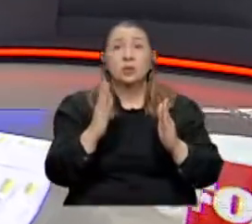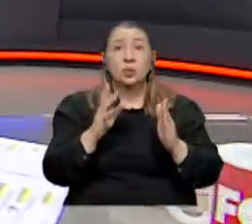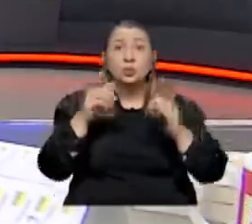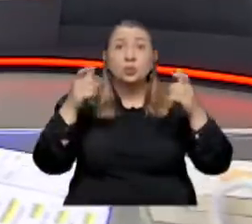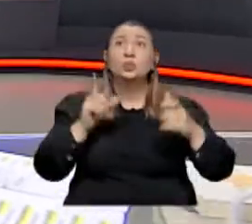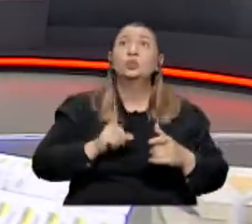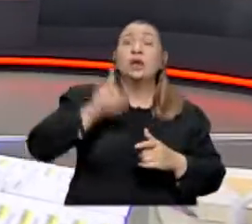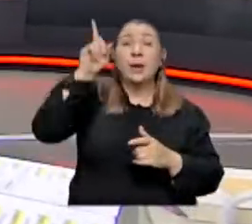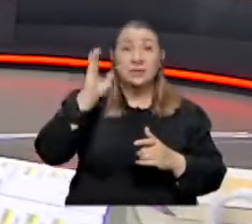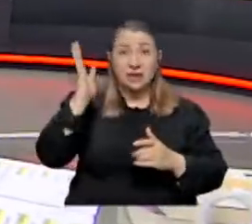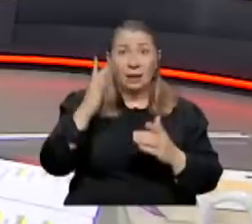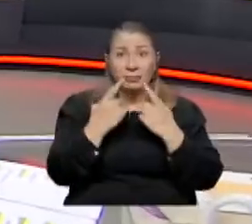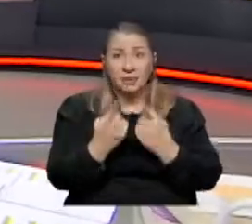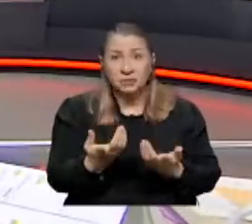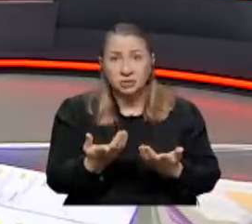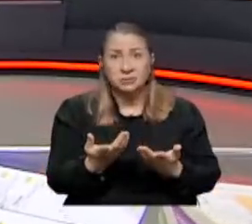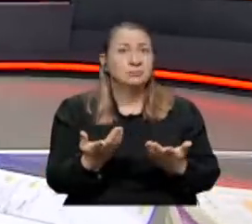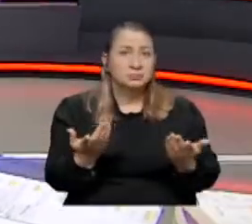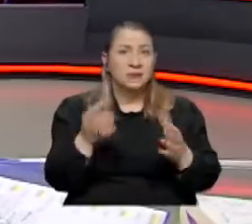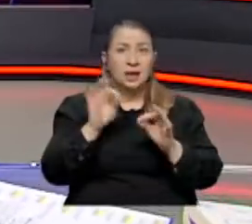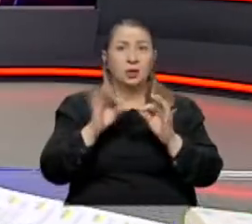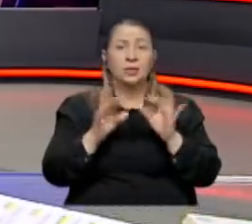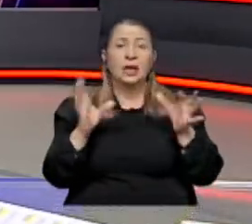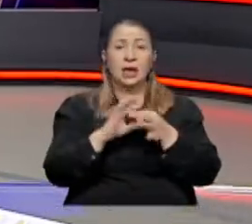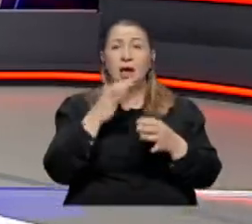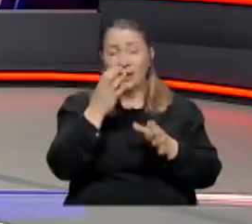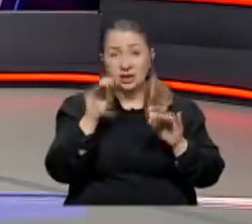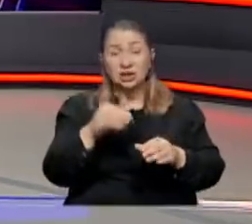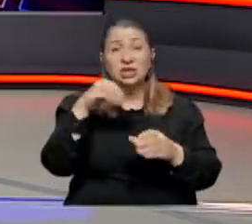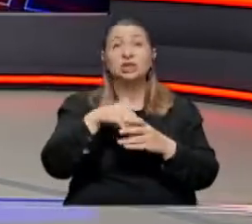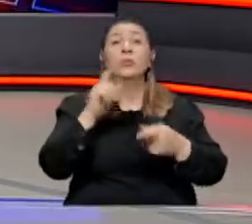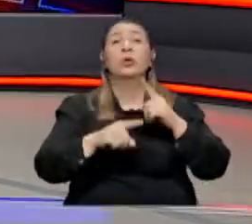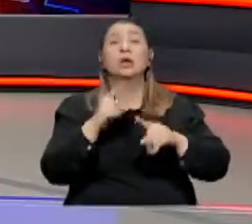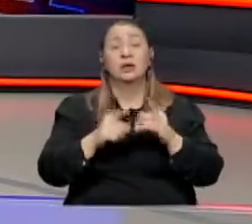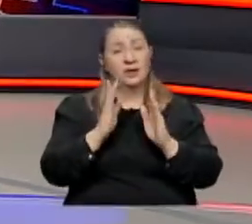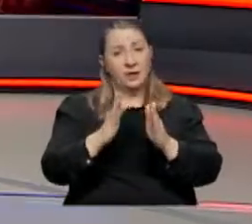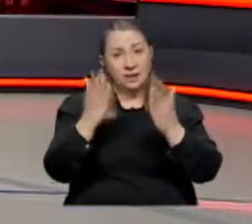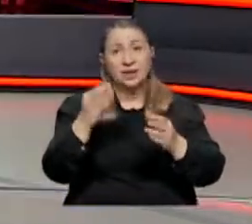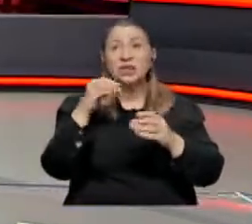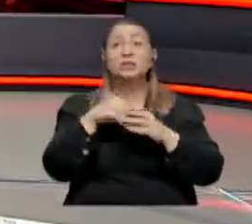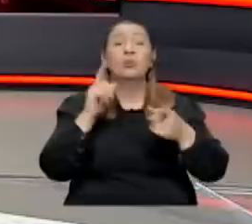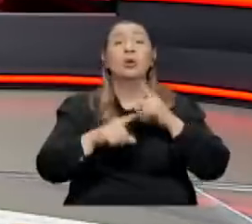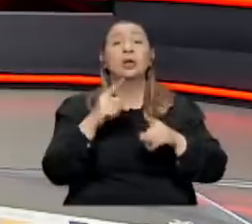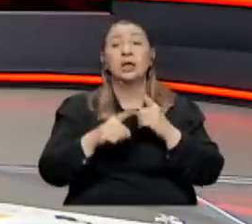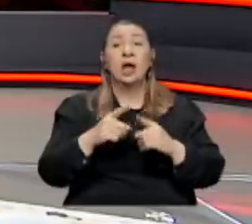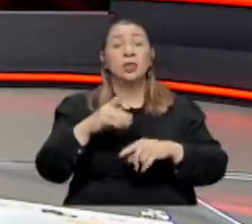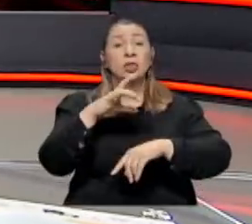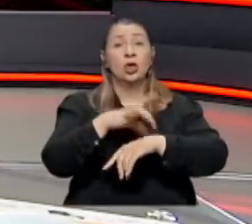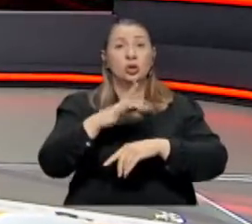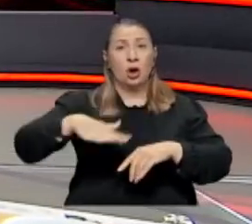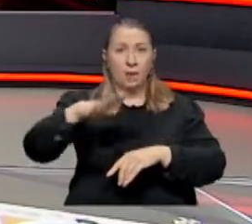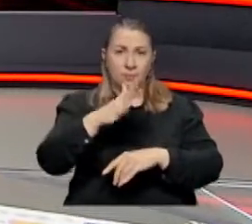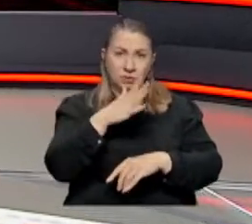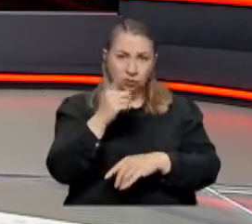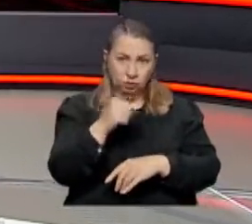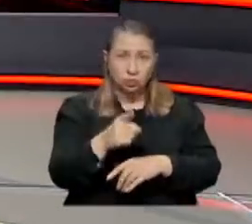uzaya mı gidelim demiş ekonomi ile ilgili haberlere Geleceğiz şimdi iç politikadan devam edelim iç politikada hekimler